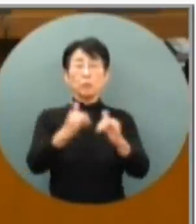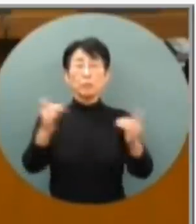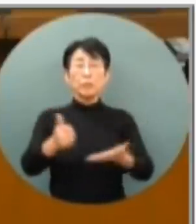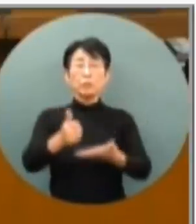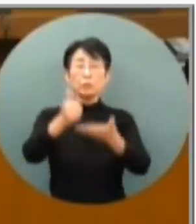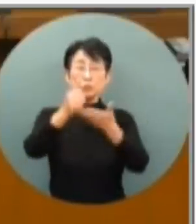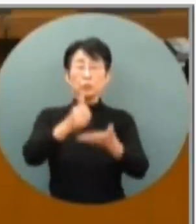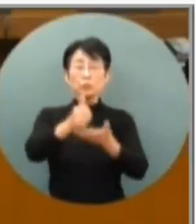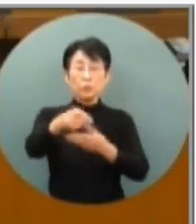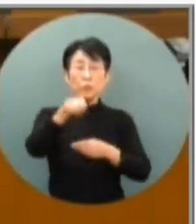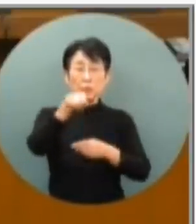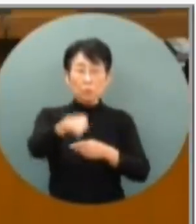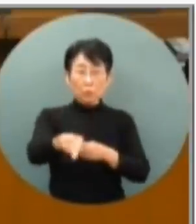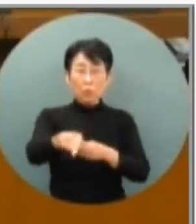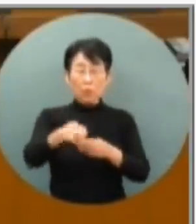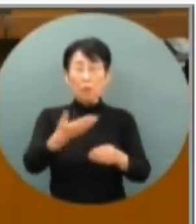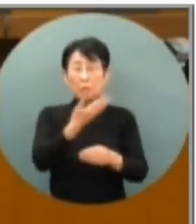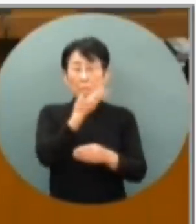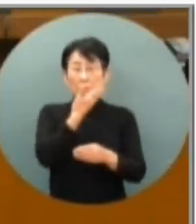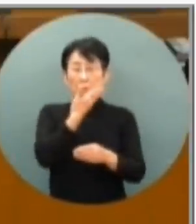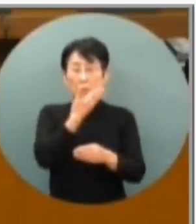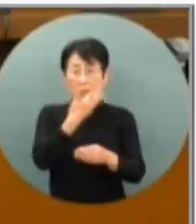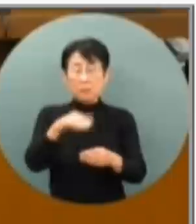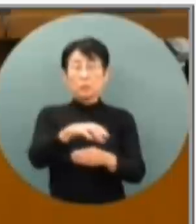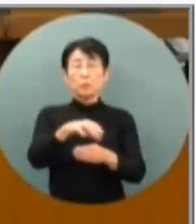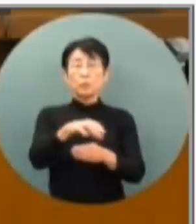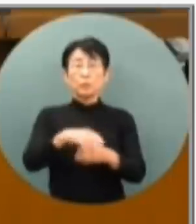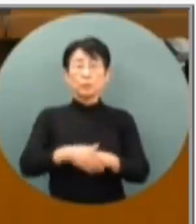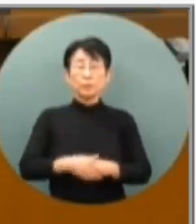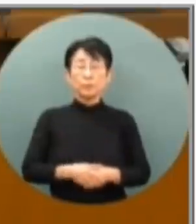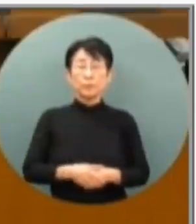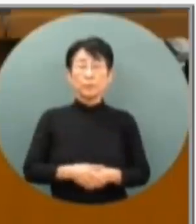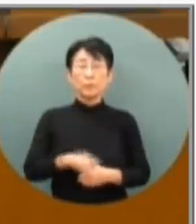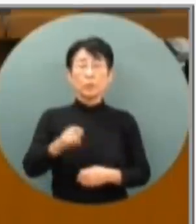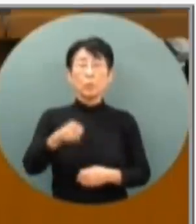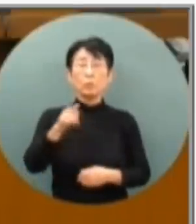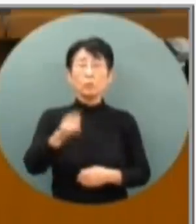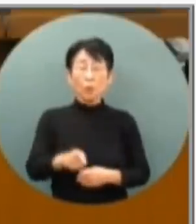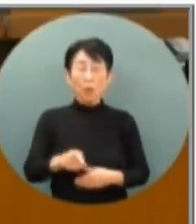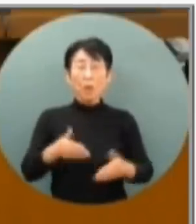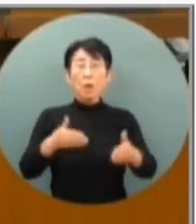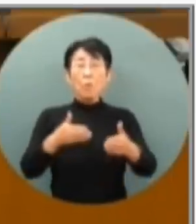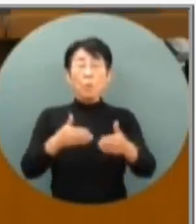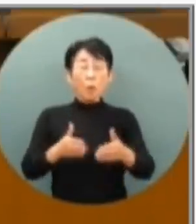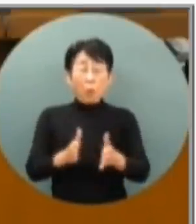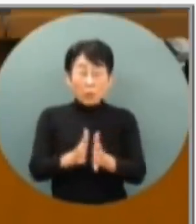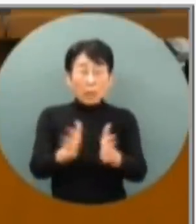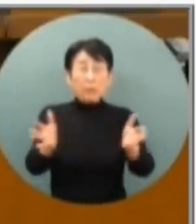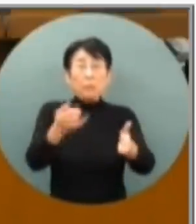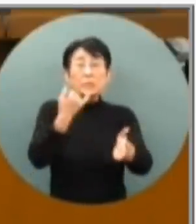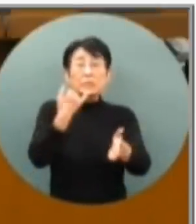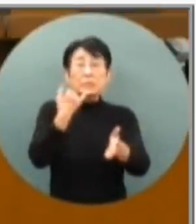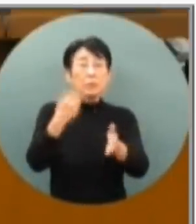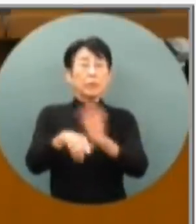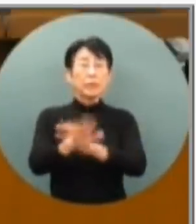として大切なものだと思います。ただそれは無制限ではなくて、公共の福祉